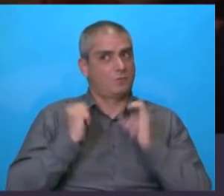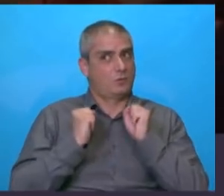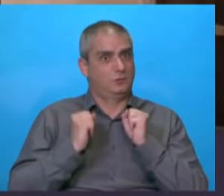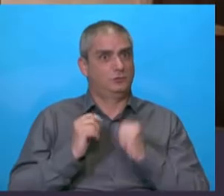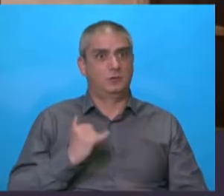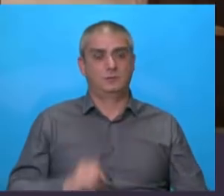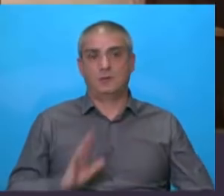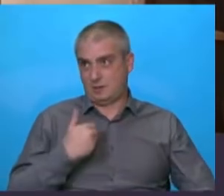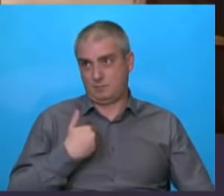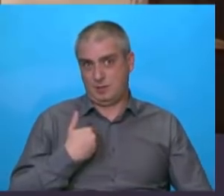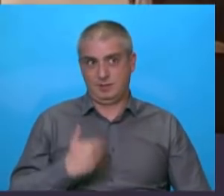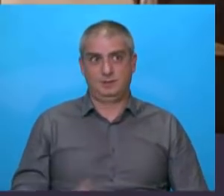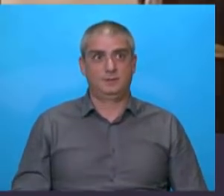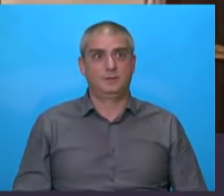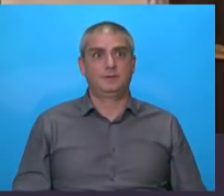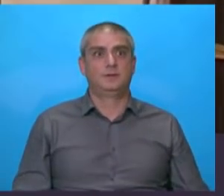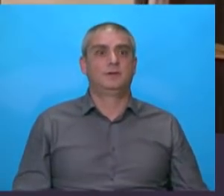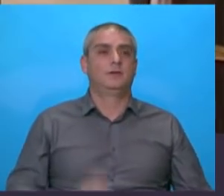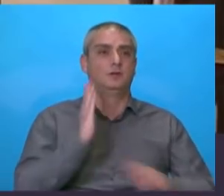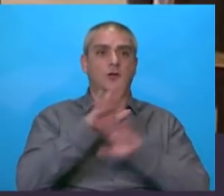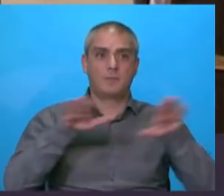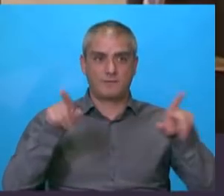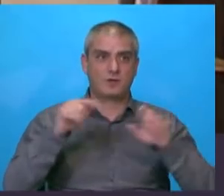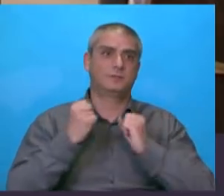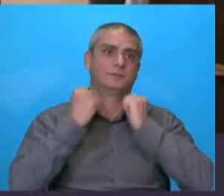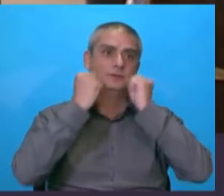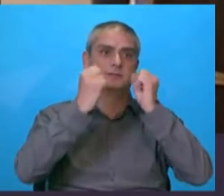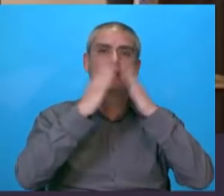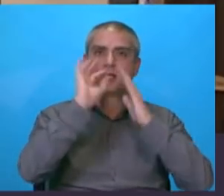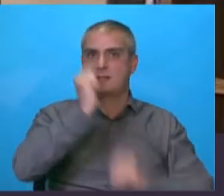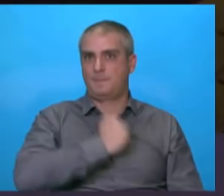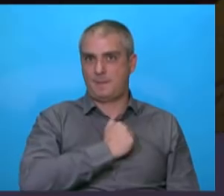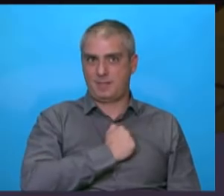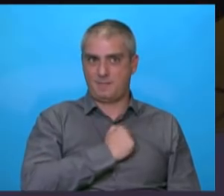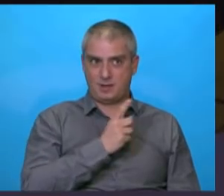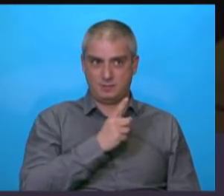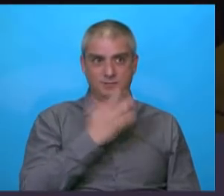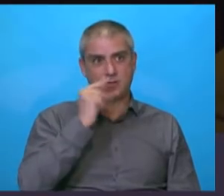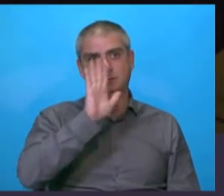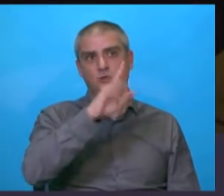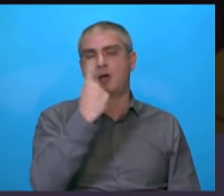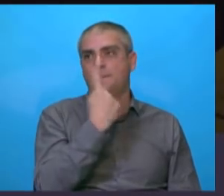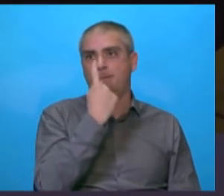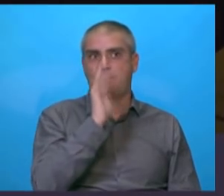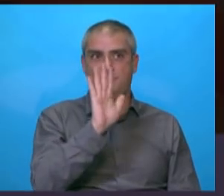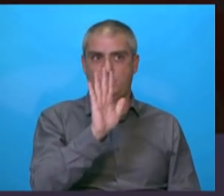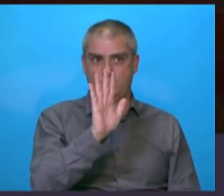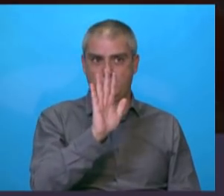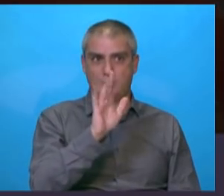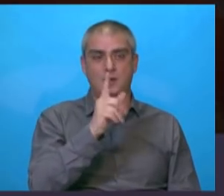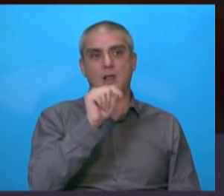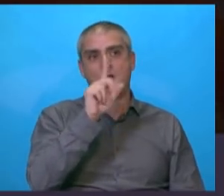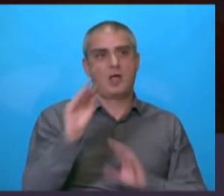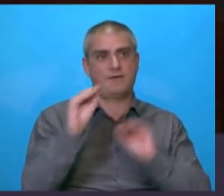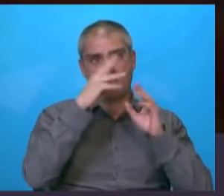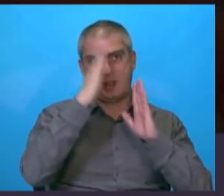לי. הישר מנדבג נסע קוויני לדירתם בבני ברק, ומאז היא שוהה בבידוד. ליאור עבר לגור עם אביו